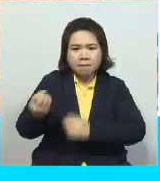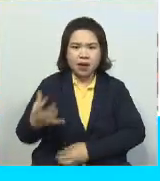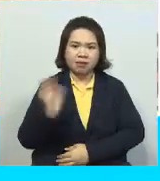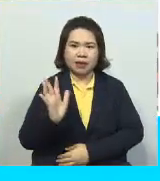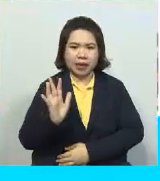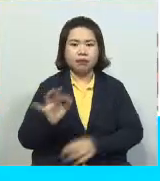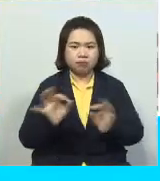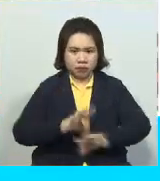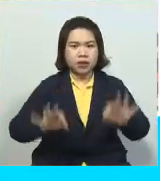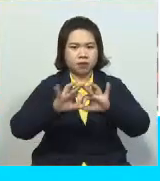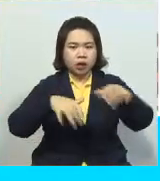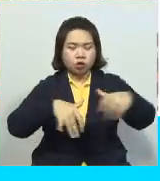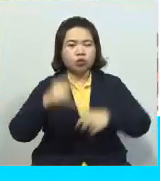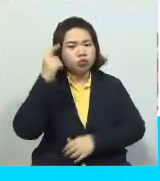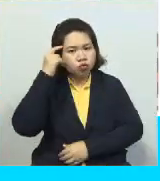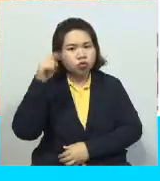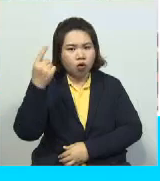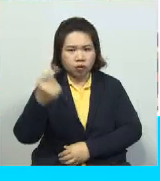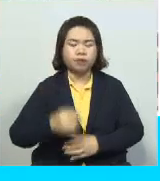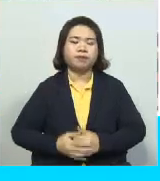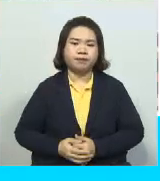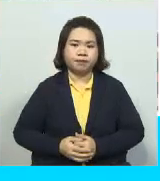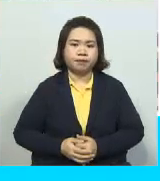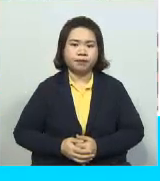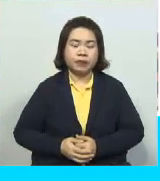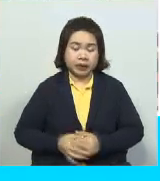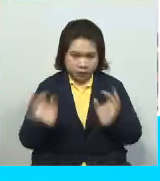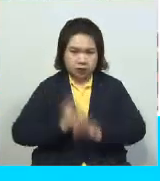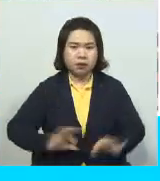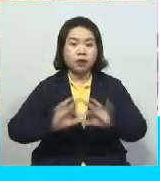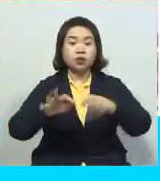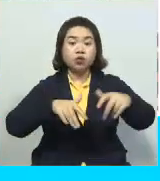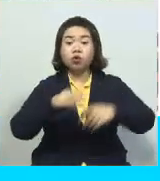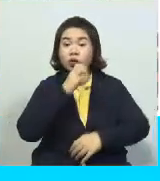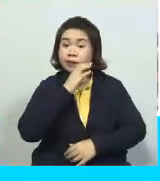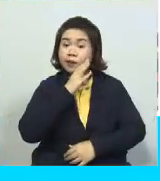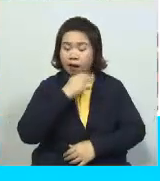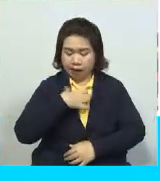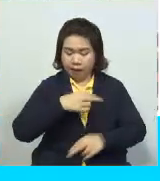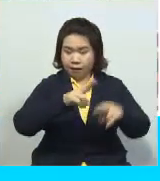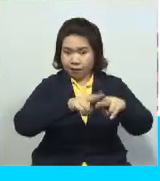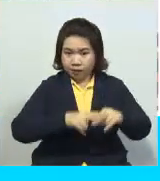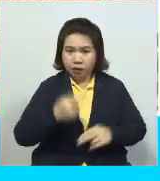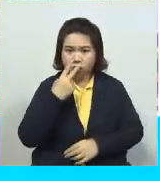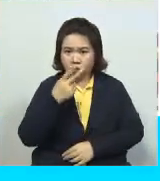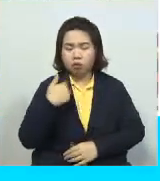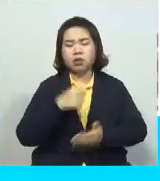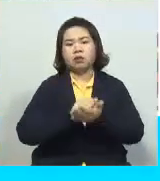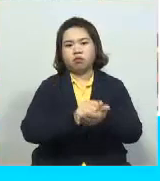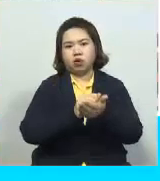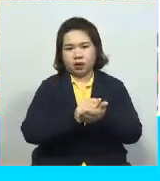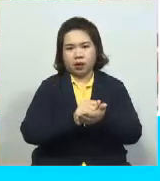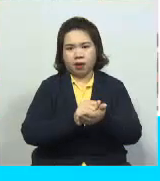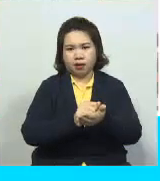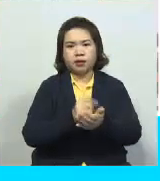ศึกษาเส้นทางตรงนี้ในประการแรกประการที่สองพี่น้องประชาชนที่จะมาตรงนี้เรามีการอำนวยความสะดวกพี่น้องประชาชนที่จะเดินท